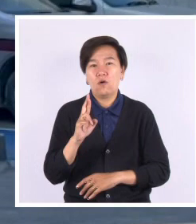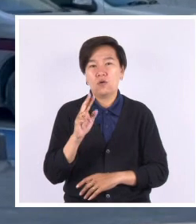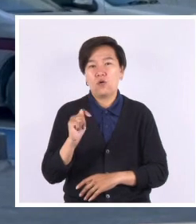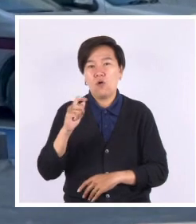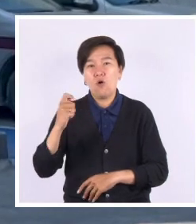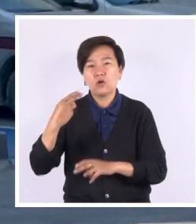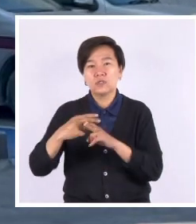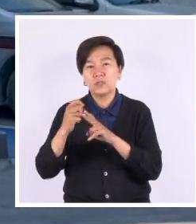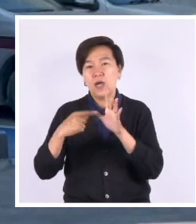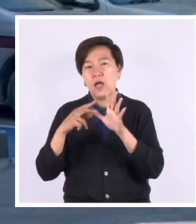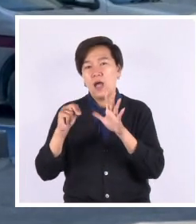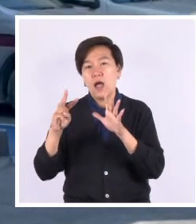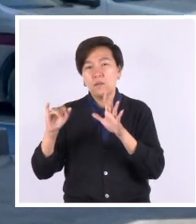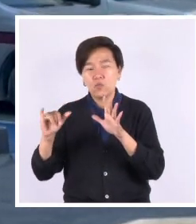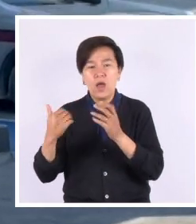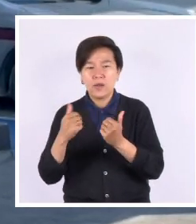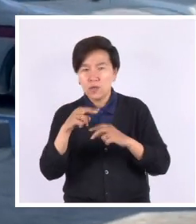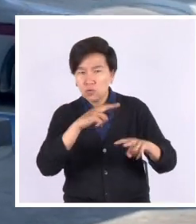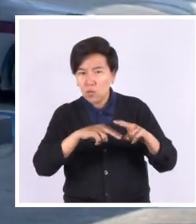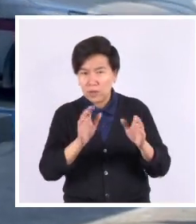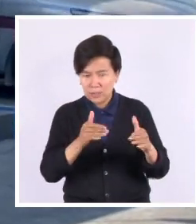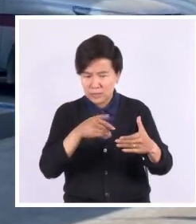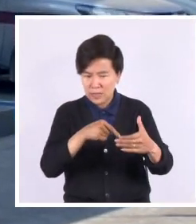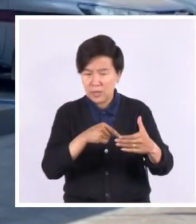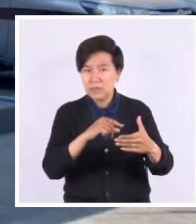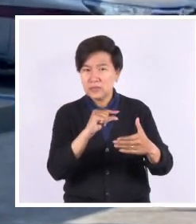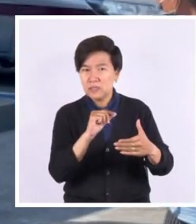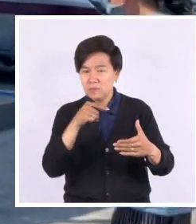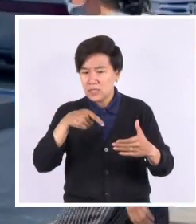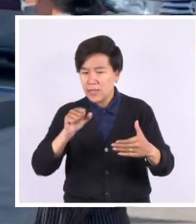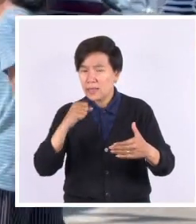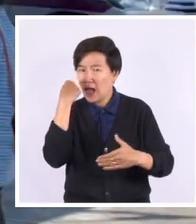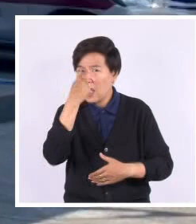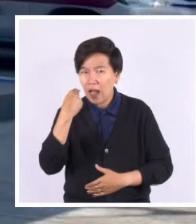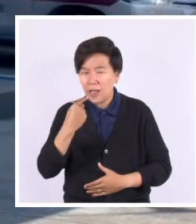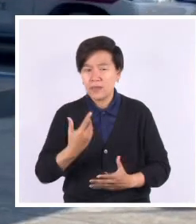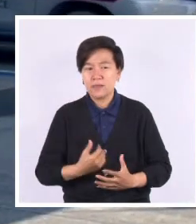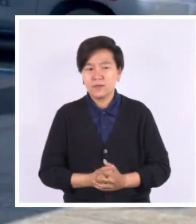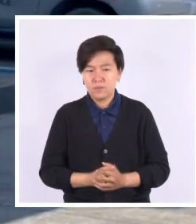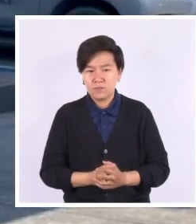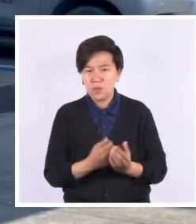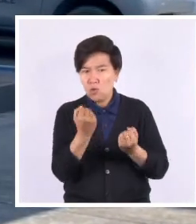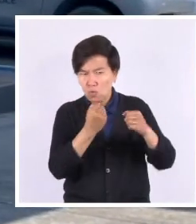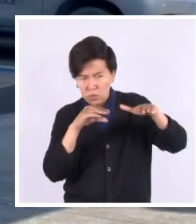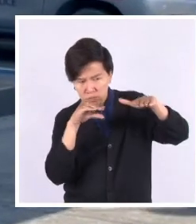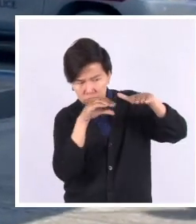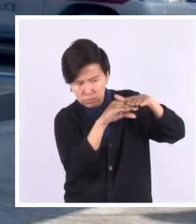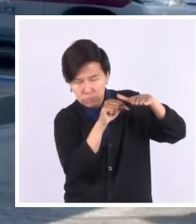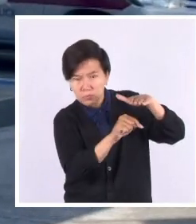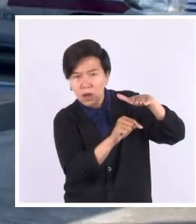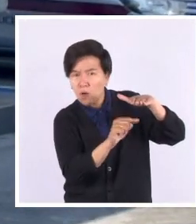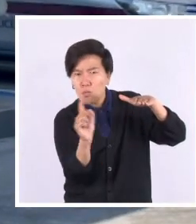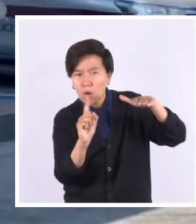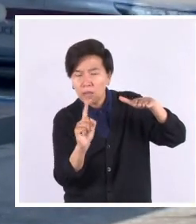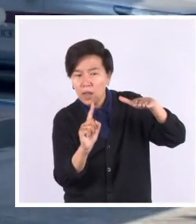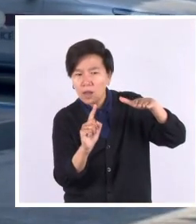ตน์บอกว่าตอนนี้อยู่ระหว่างการตรวจสอบเครื่อง GPS นี้ว่าเป็นของใครติดตั้งใต้ท้องรถตั้งแต่เมื่อไหร่ถ้ามีความผิดจะส